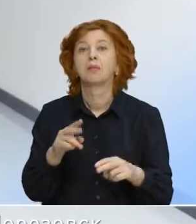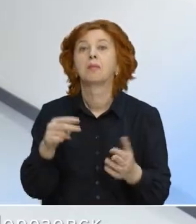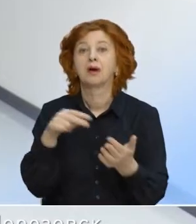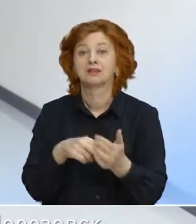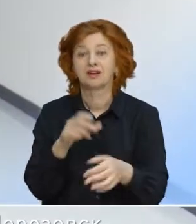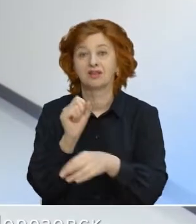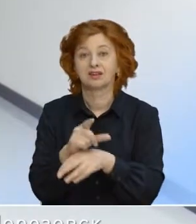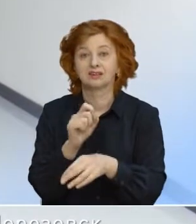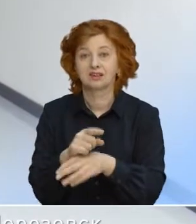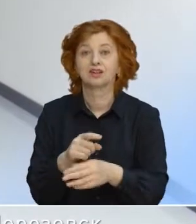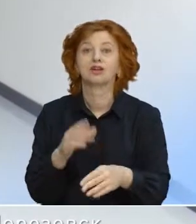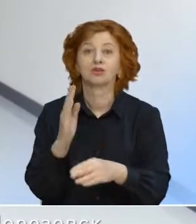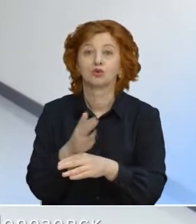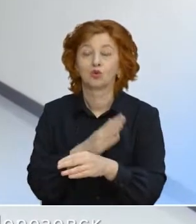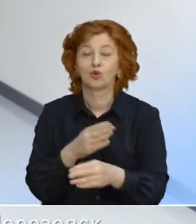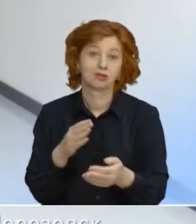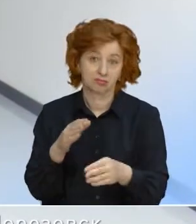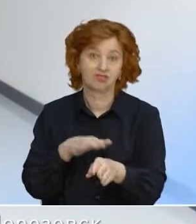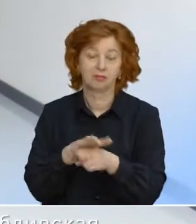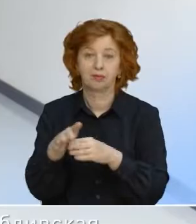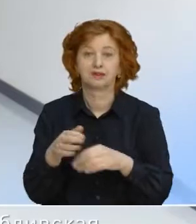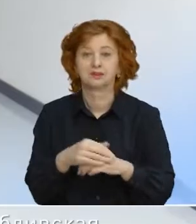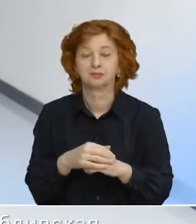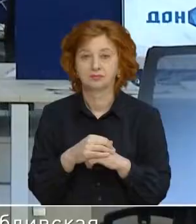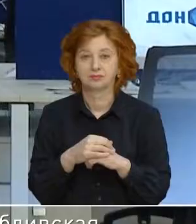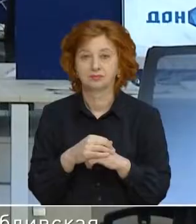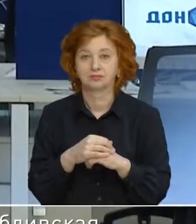Мельничук, Тагир Фатахов, Дон-24, Ростов-на-Дону.